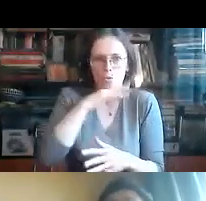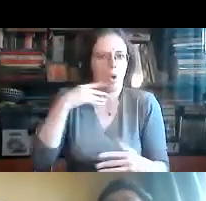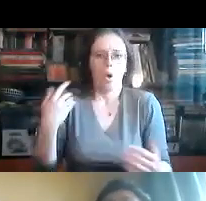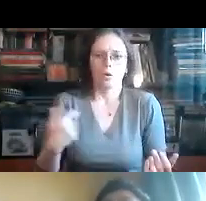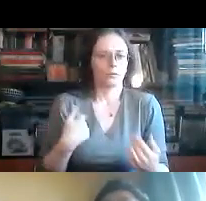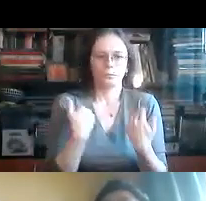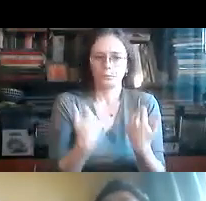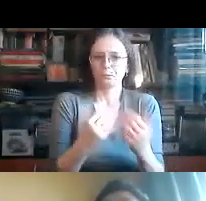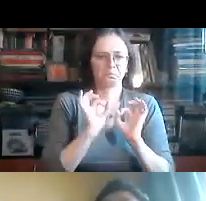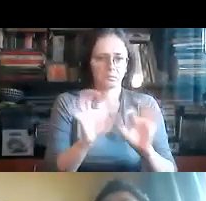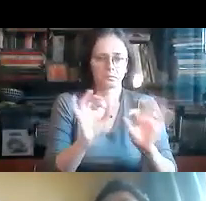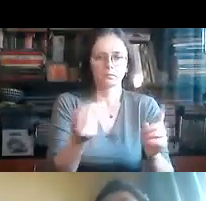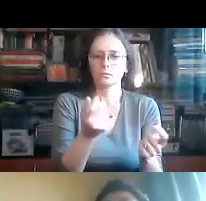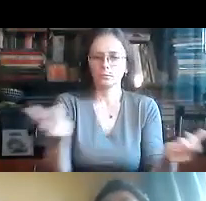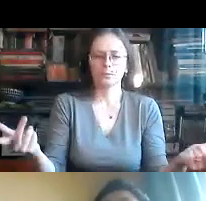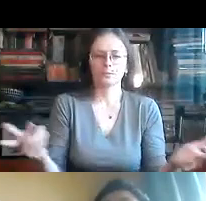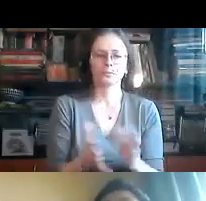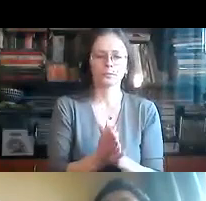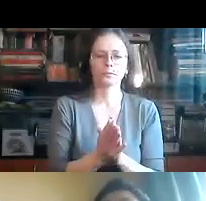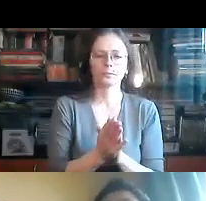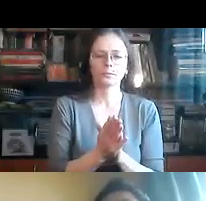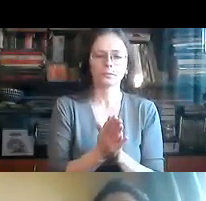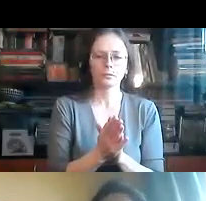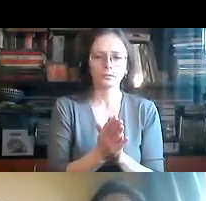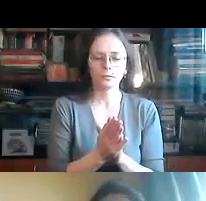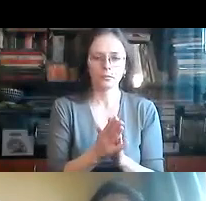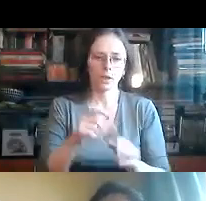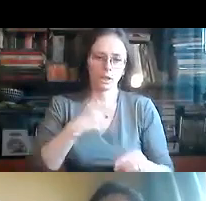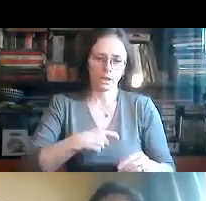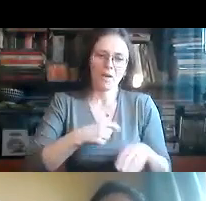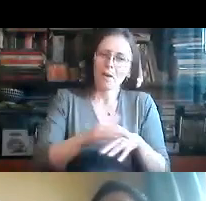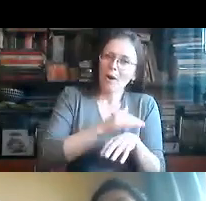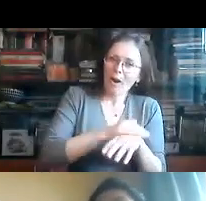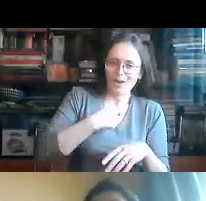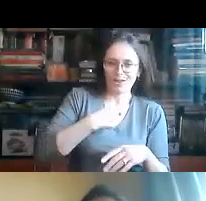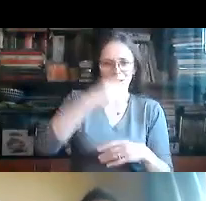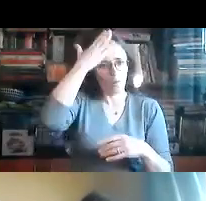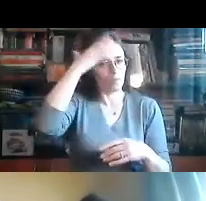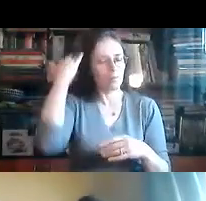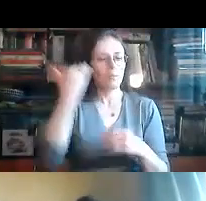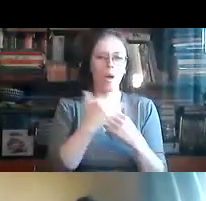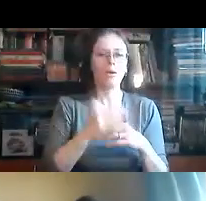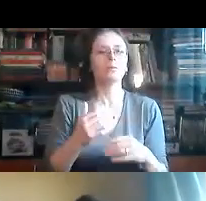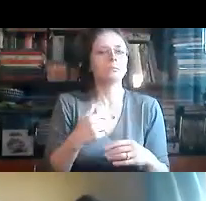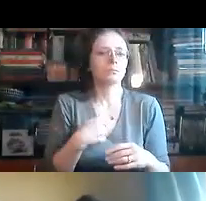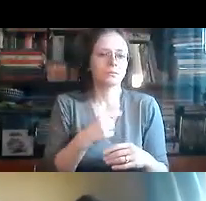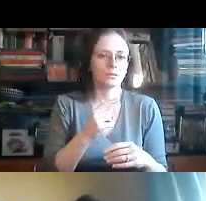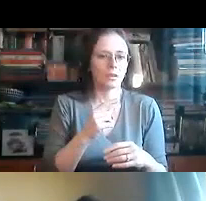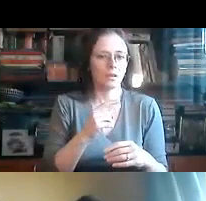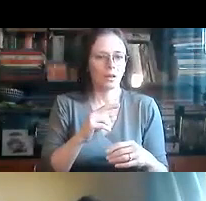не знаю, похвалить себя или как, что мы достаточно вообще быстро адаптировались к ситуации. Это было, да, довольно стрессово